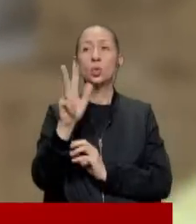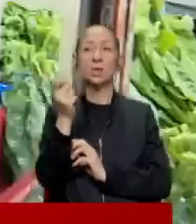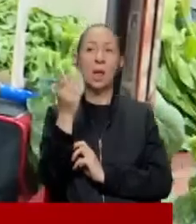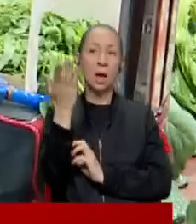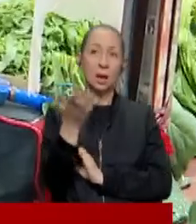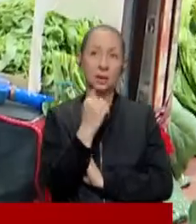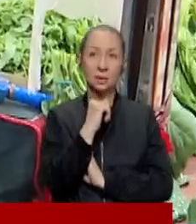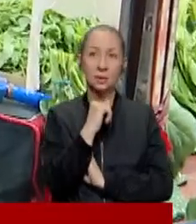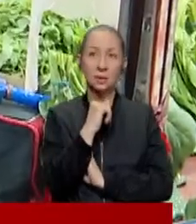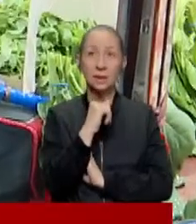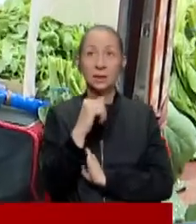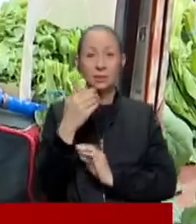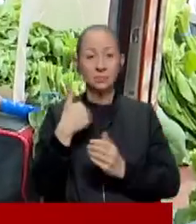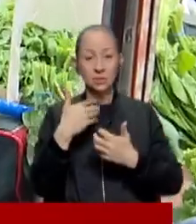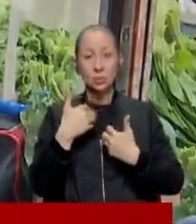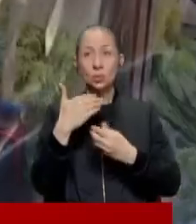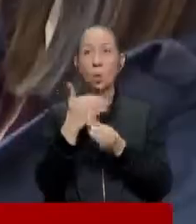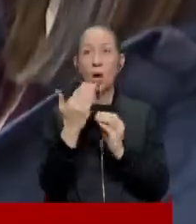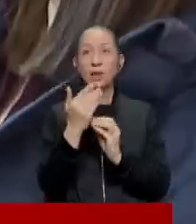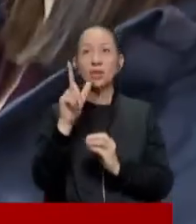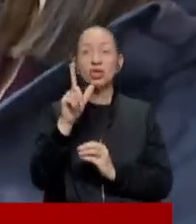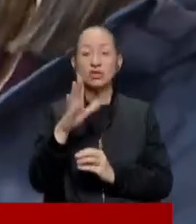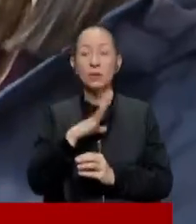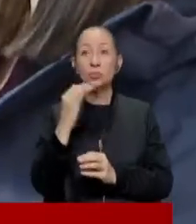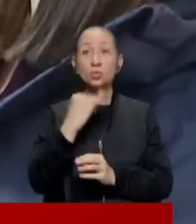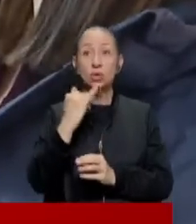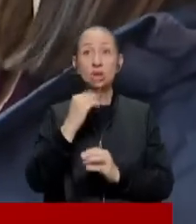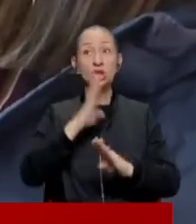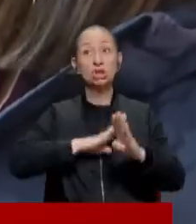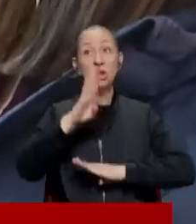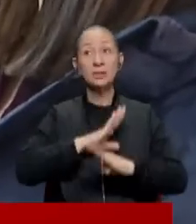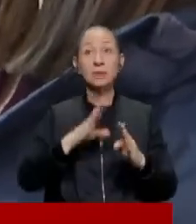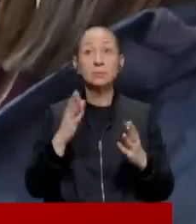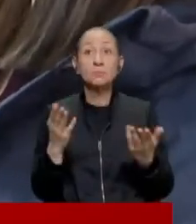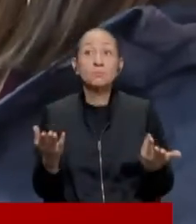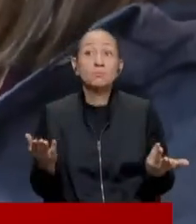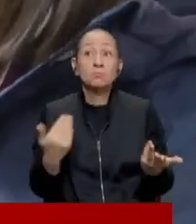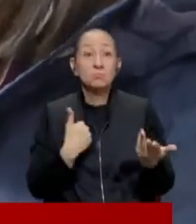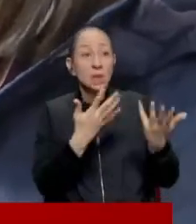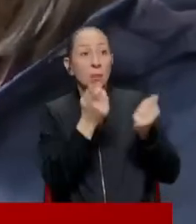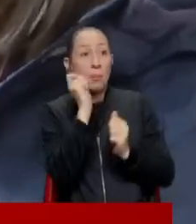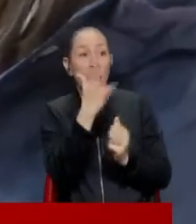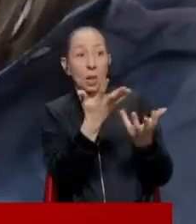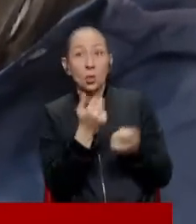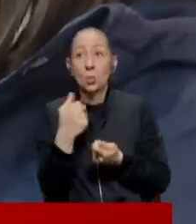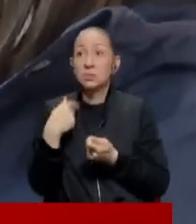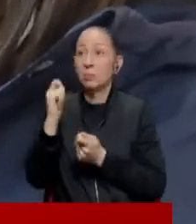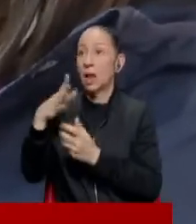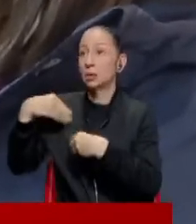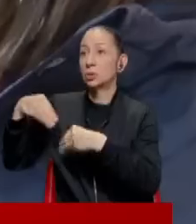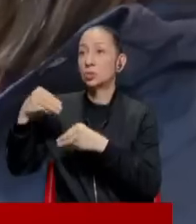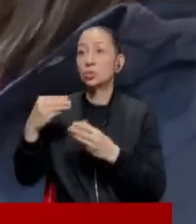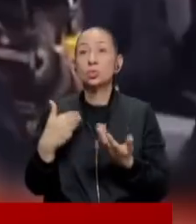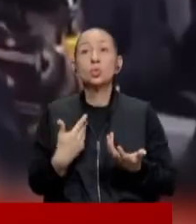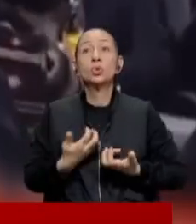lira şu anda müşteriler bayağı şikayetçi ama bizim alışımız yüksek olduğu için mecbur o fiyattan aşağı